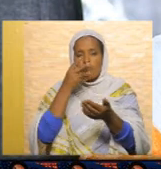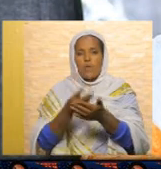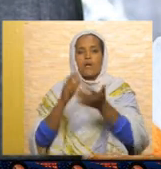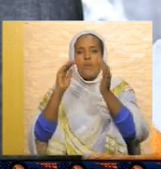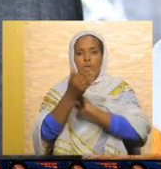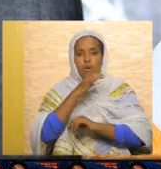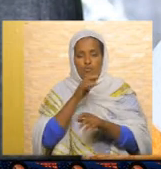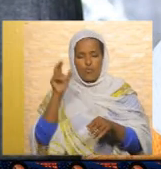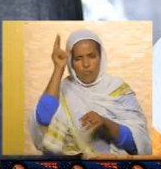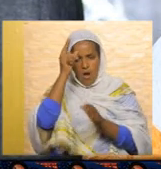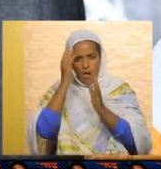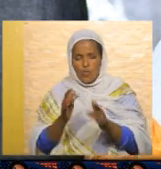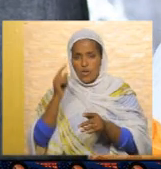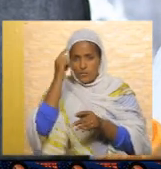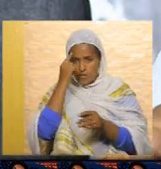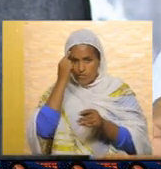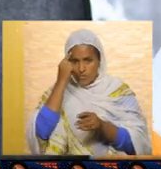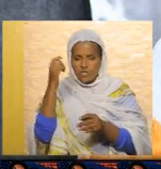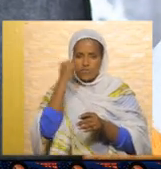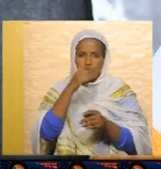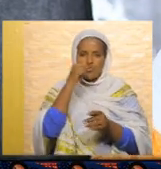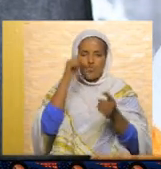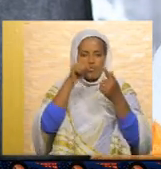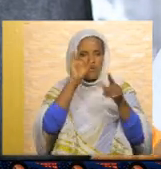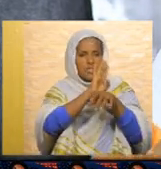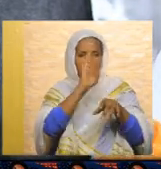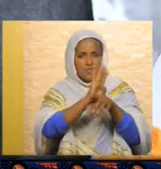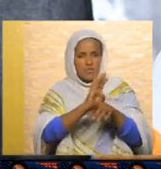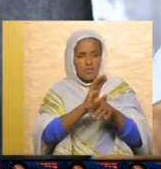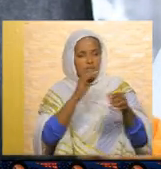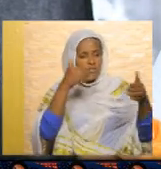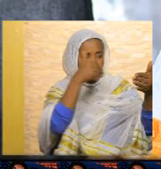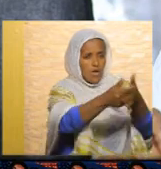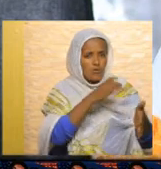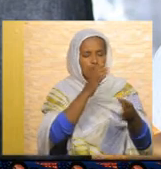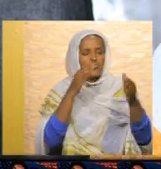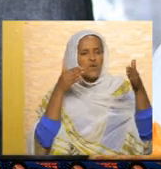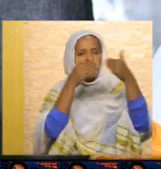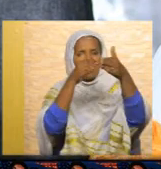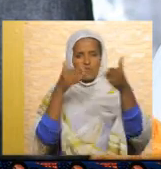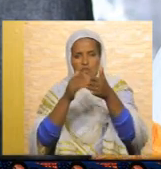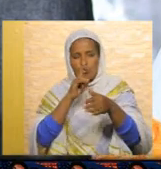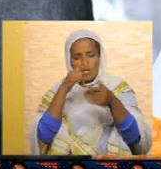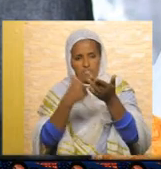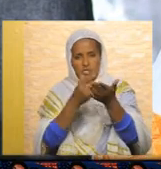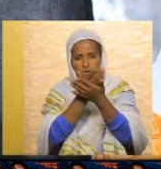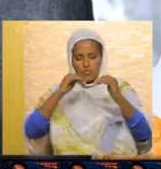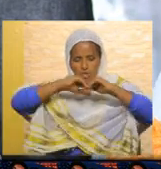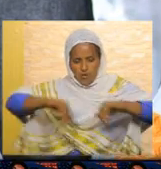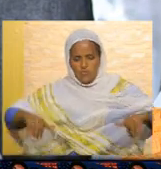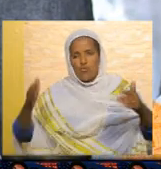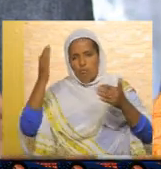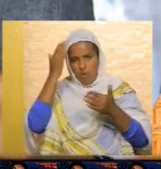መልካም ያልሆኑ ባህላዊ አስተሳሰቦች ሴቶችን ወደ ቤተ ክርስቲያን እንዳይቀርቡ ብዙ እንቅፋት እየሆኑ ነው እና እነዚህን